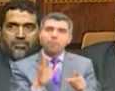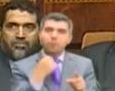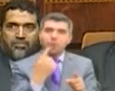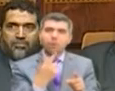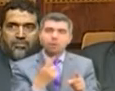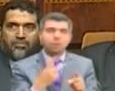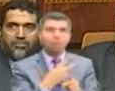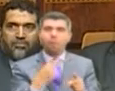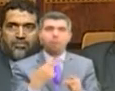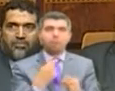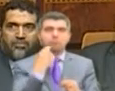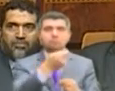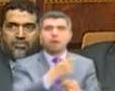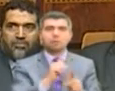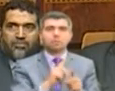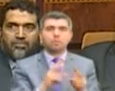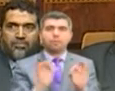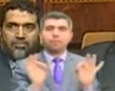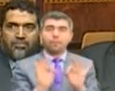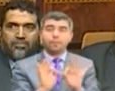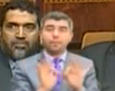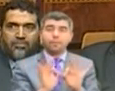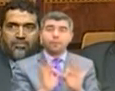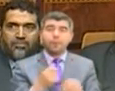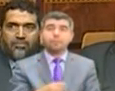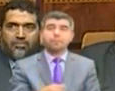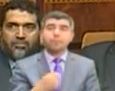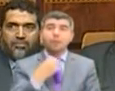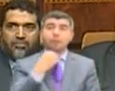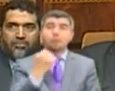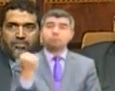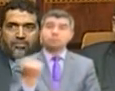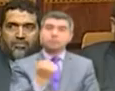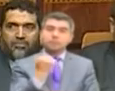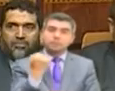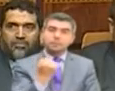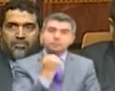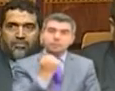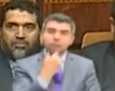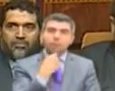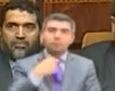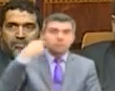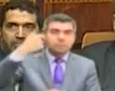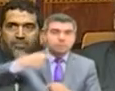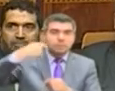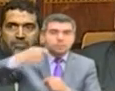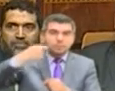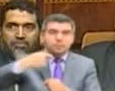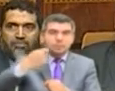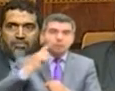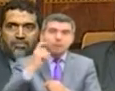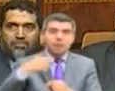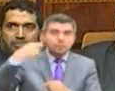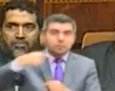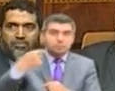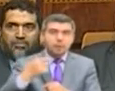صحية، وأي تغطية صحية كنطرحوها. الأمر سيد الوزير هو التأخر الكبير في دفع مستحقات. نعطيك نموذج من